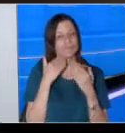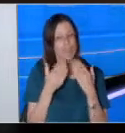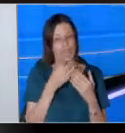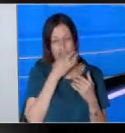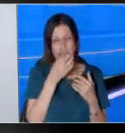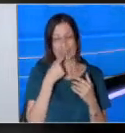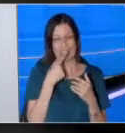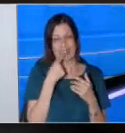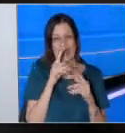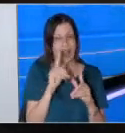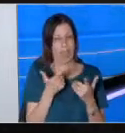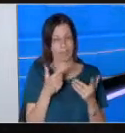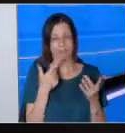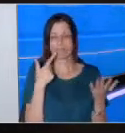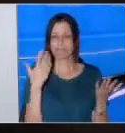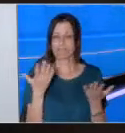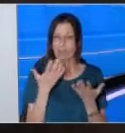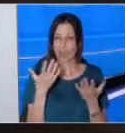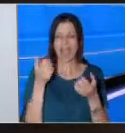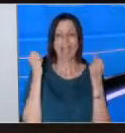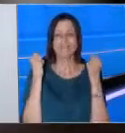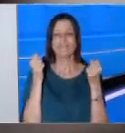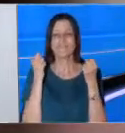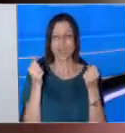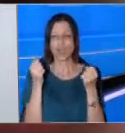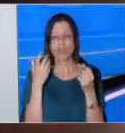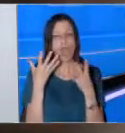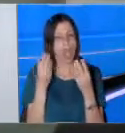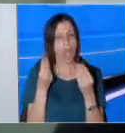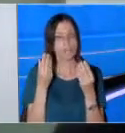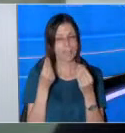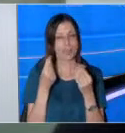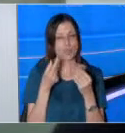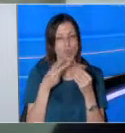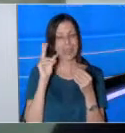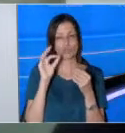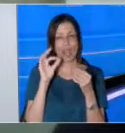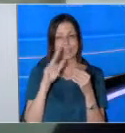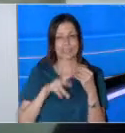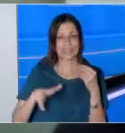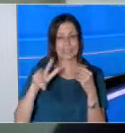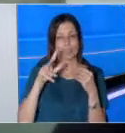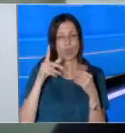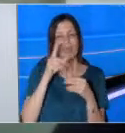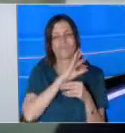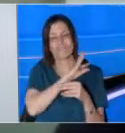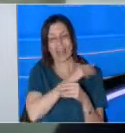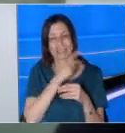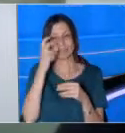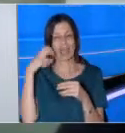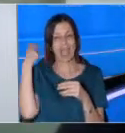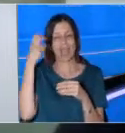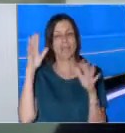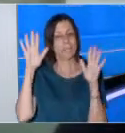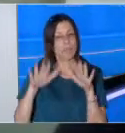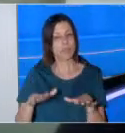אני אגיד לך גם למה. מה שקורה זה שההפגנות שהן הרבה יותר של הציבור הפלסטיני, הערבי,